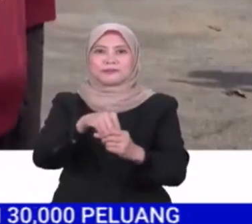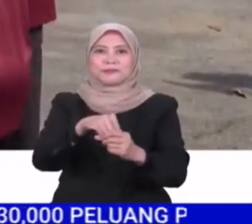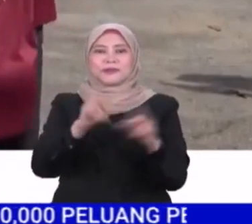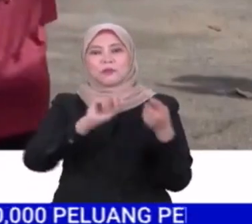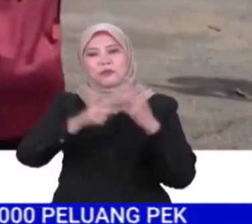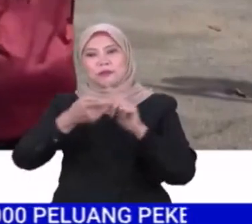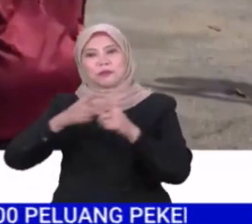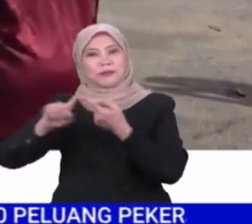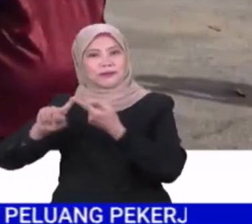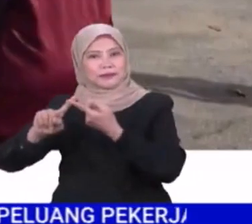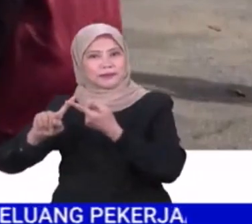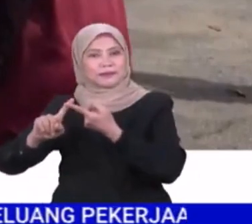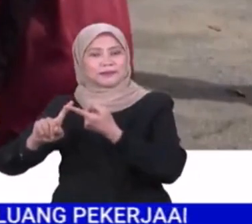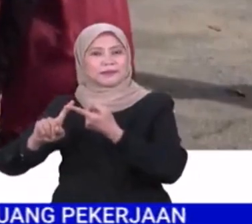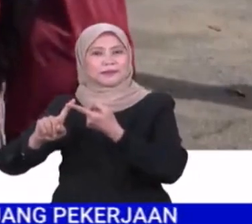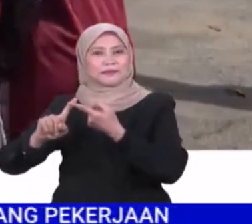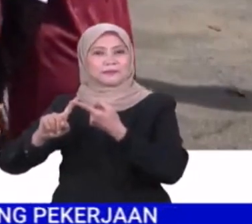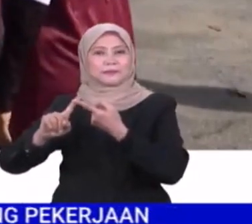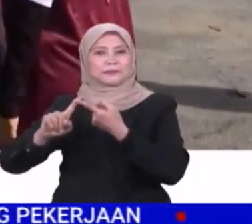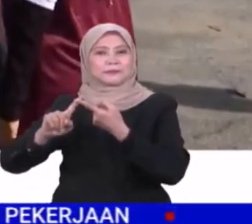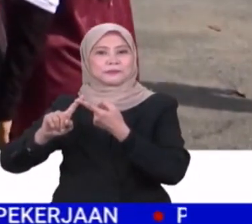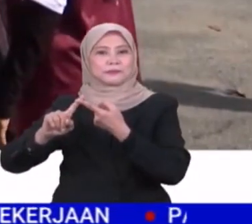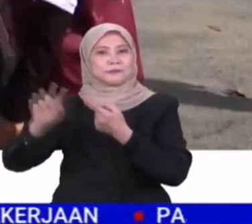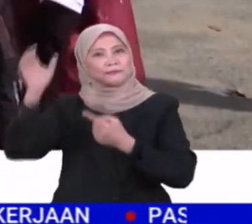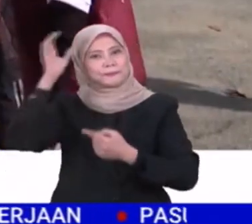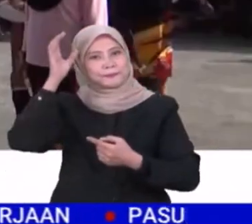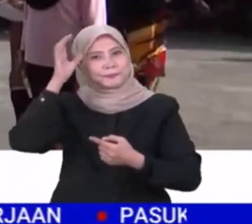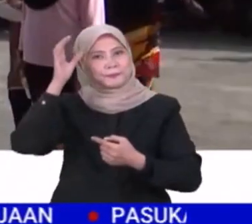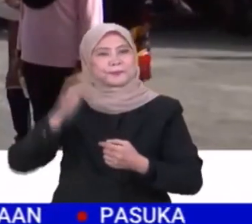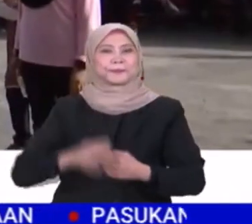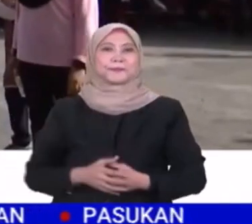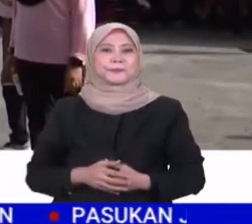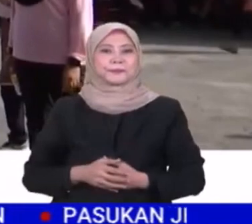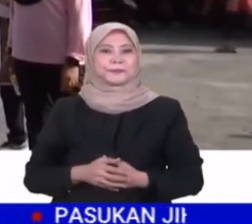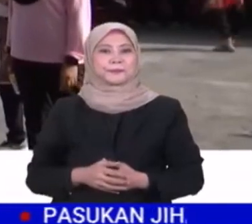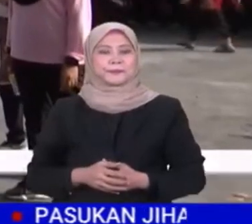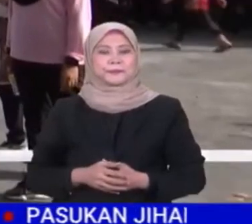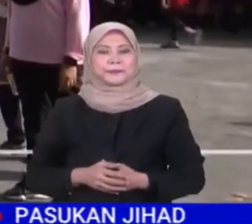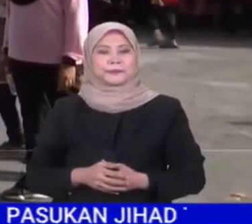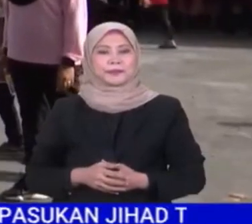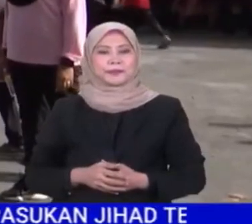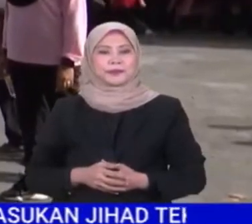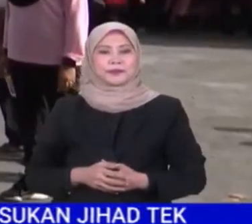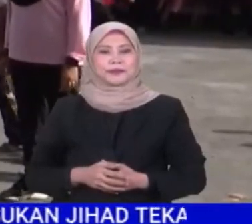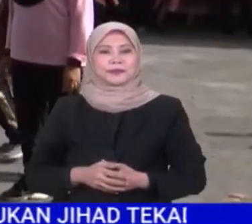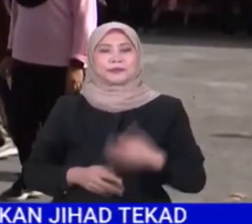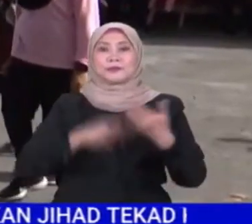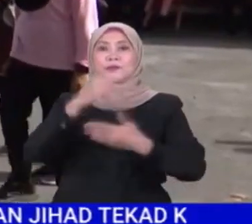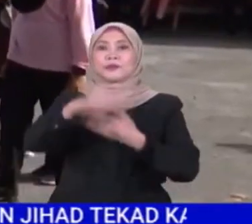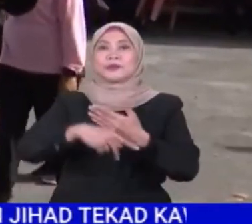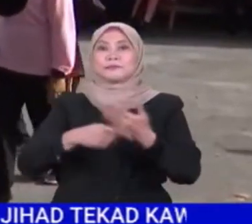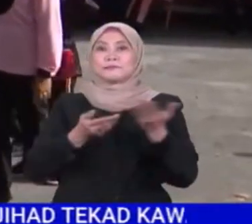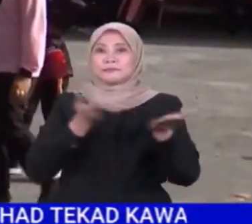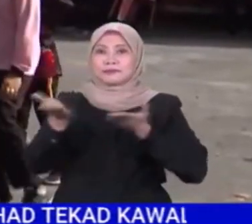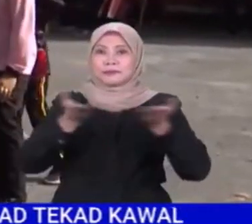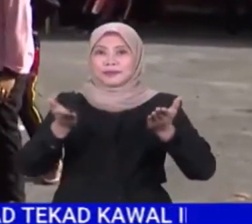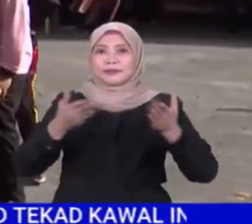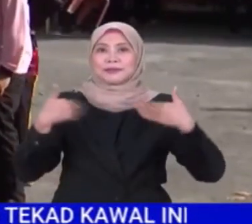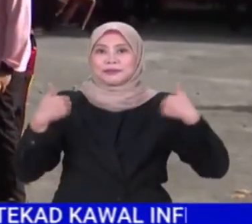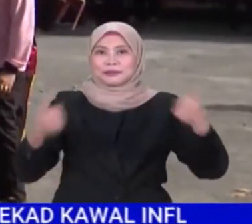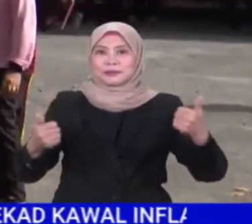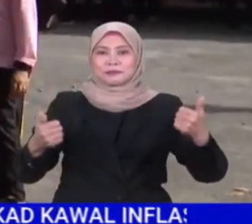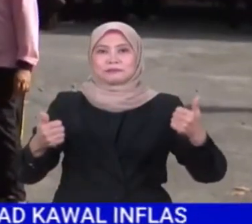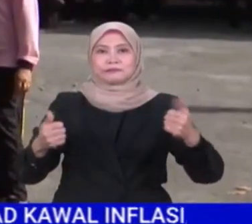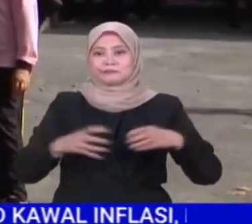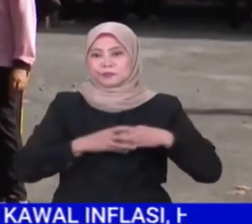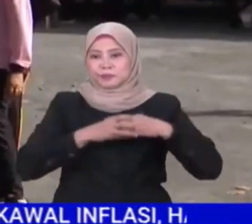daripada kawan-kawan kita yang sangat kau Cina dalam program ini juga fidmatan pemeriksaan kesehatan